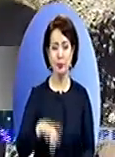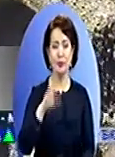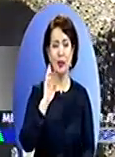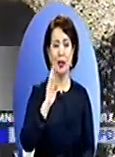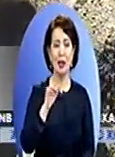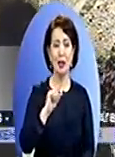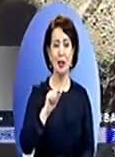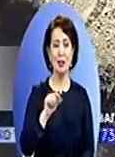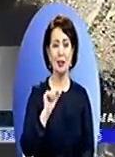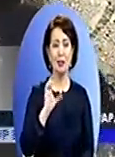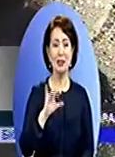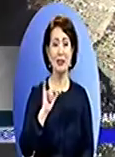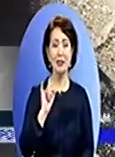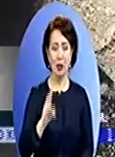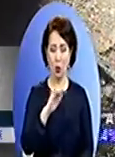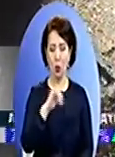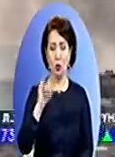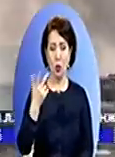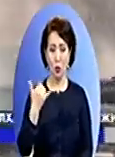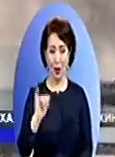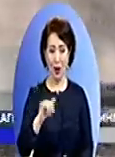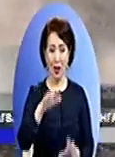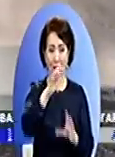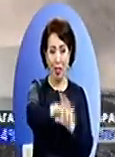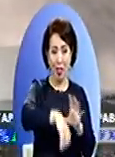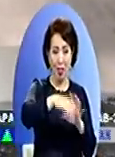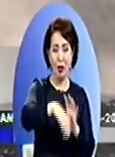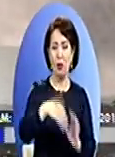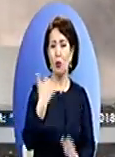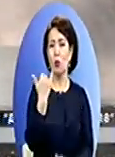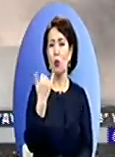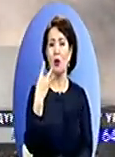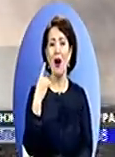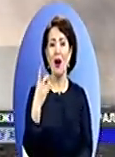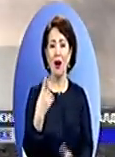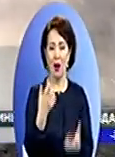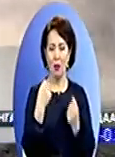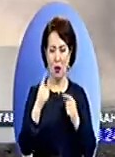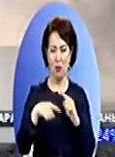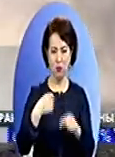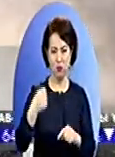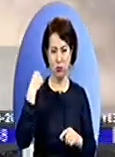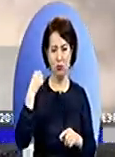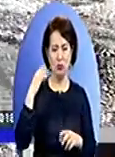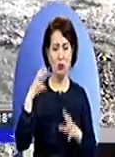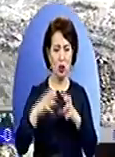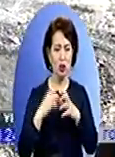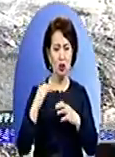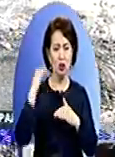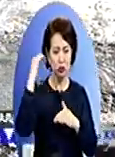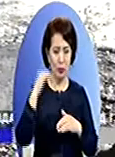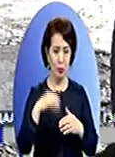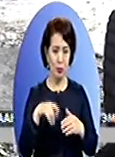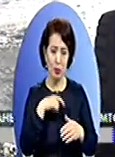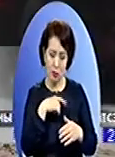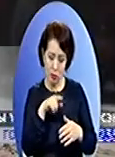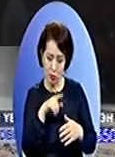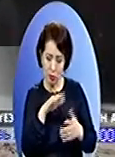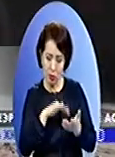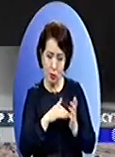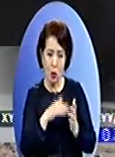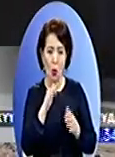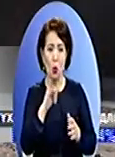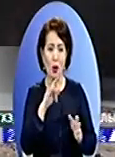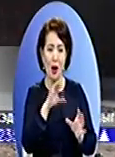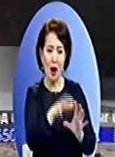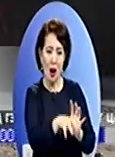уул уурхайн салбартаа тэр дундаа урааны олборлолт талдаа дэлхийд ч хамгийн өндөр үзүүлэлттэй улс. Системийн хувьд ижил төстэй төвхтэй тус улс урааны хэрхэн